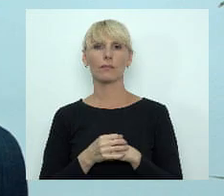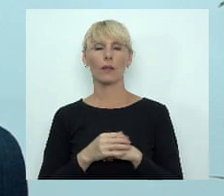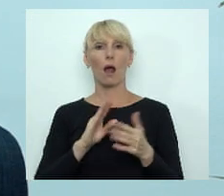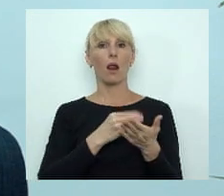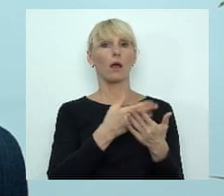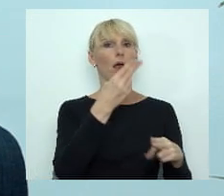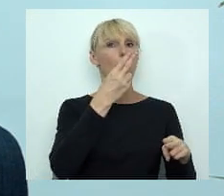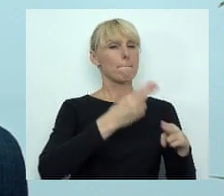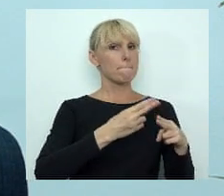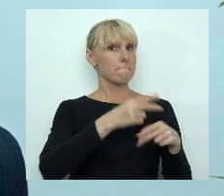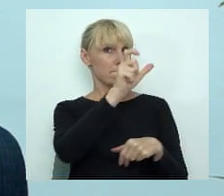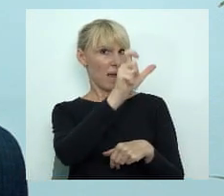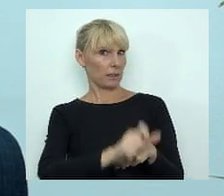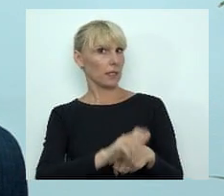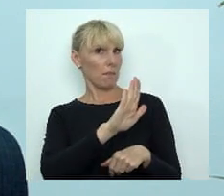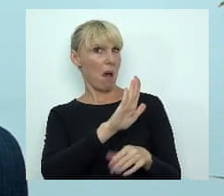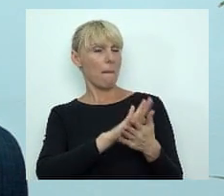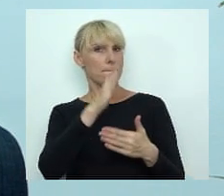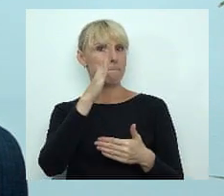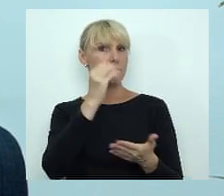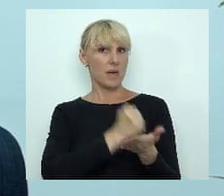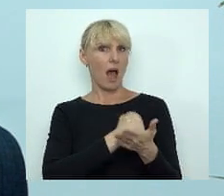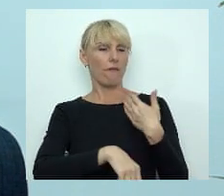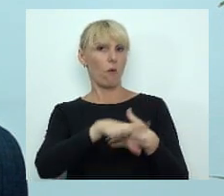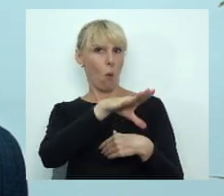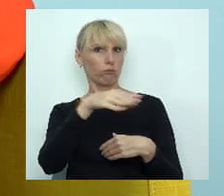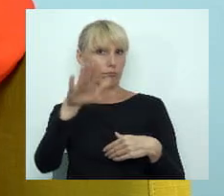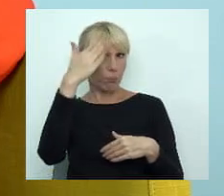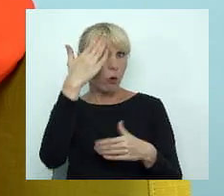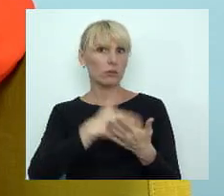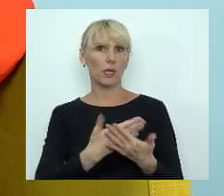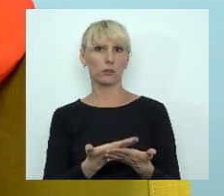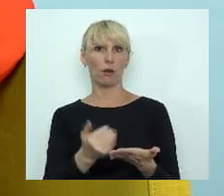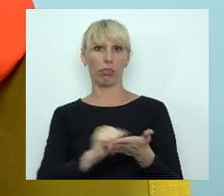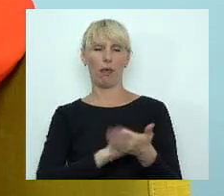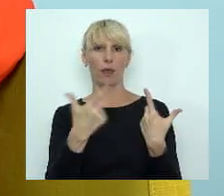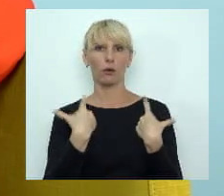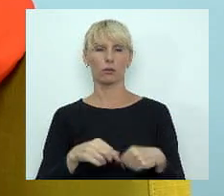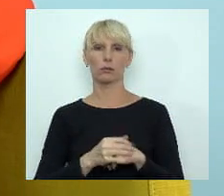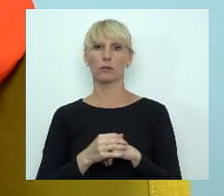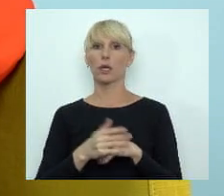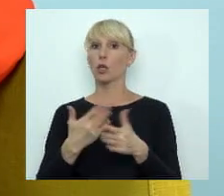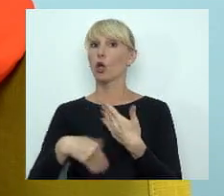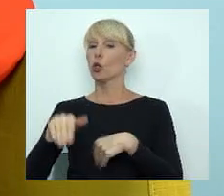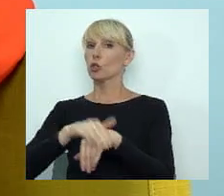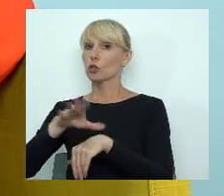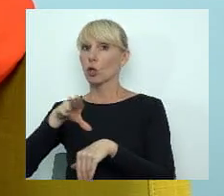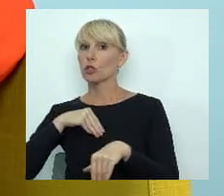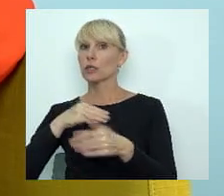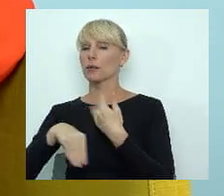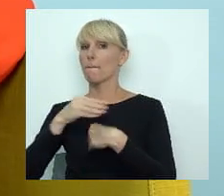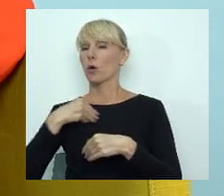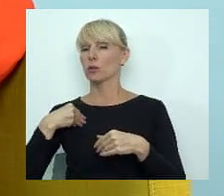ma prawo poznać dane takiego inspektora? Ależ oczywiście, że tak. Zgodnie z przepisami polskiej ustawy o ochronie danych, bo